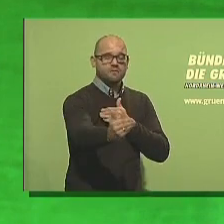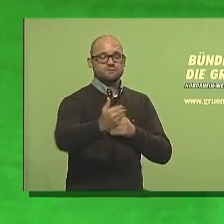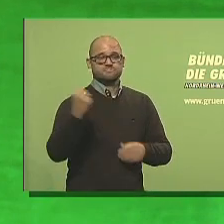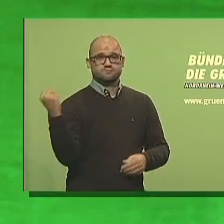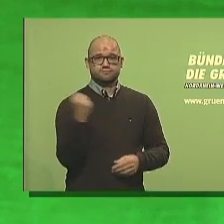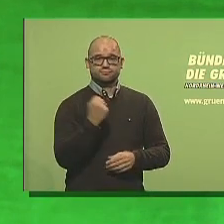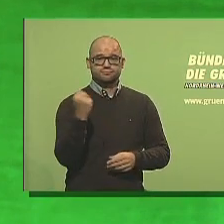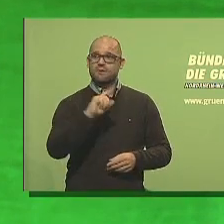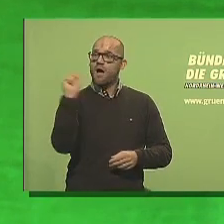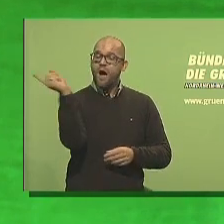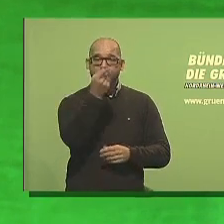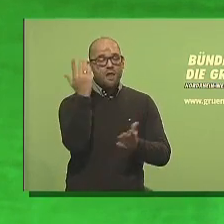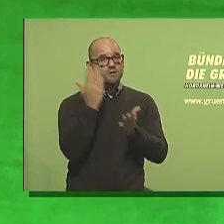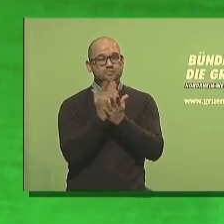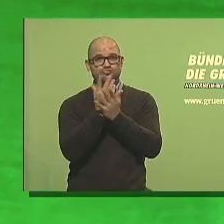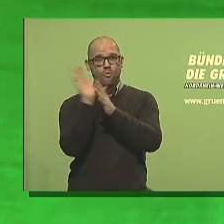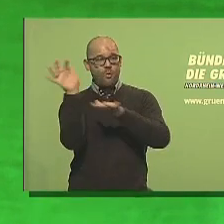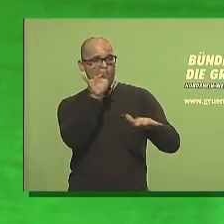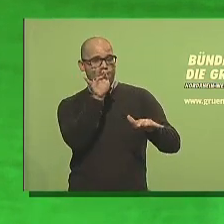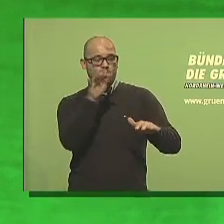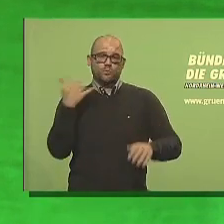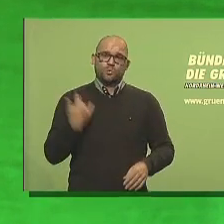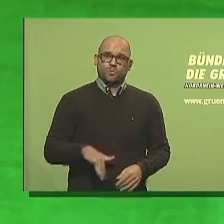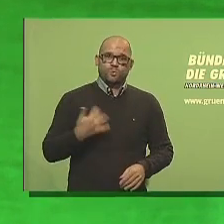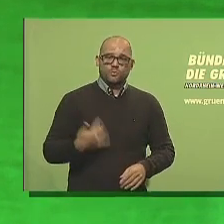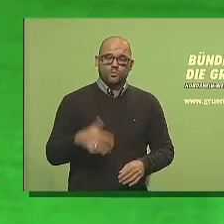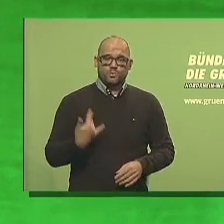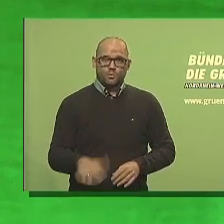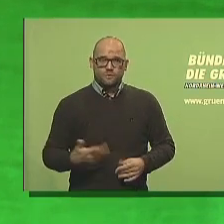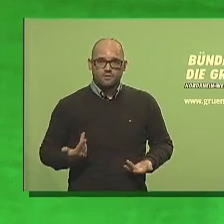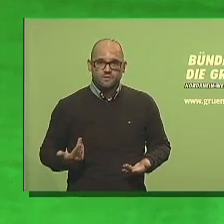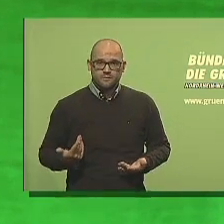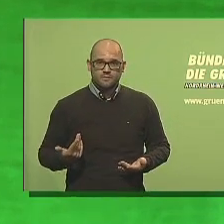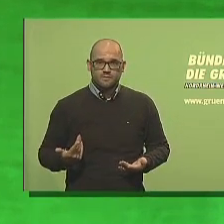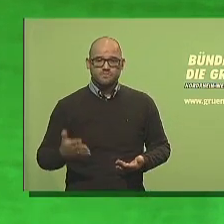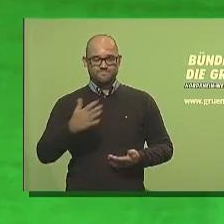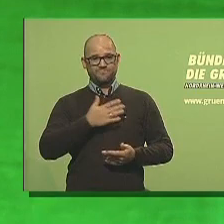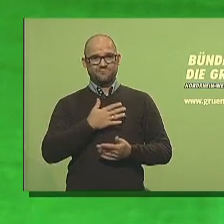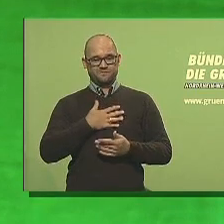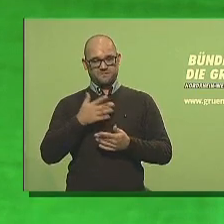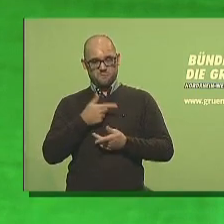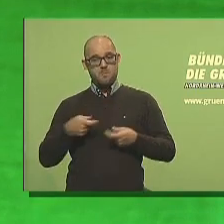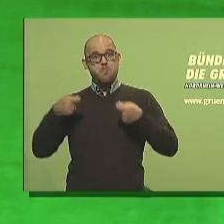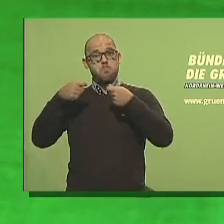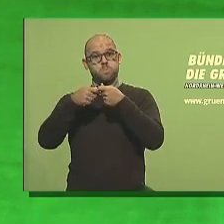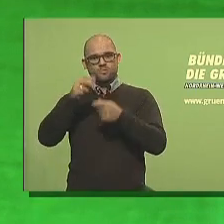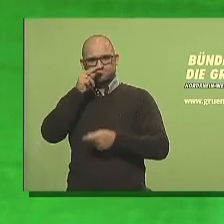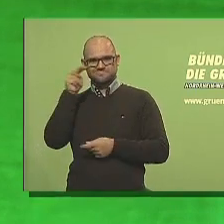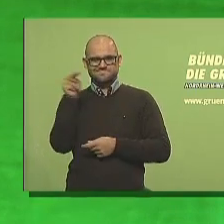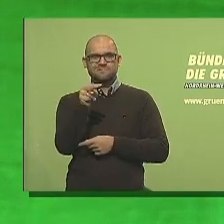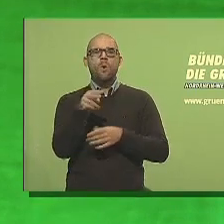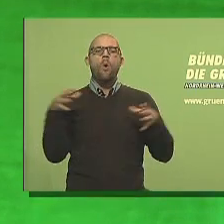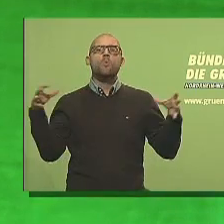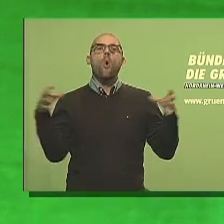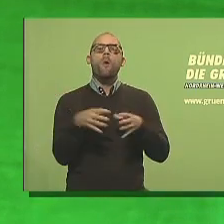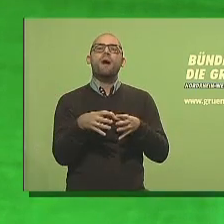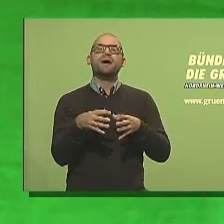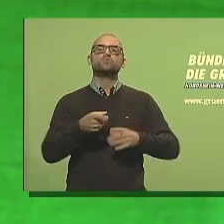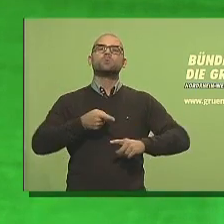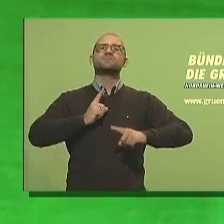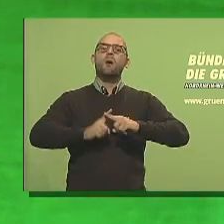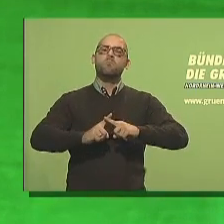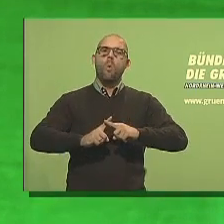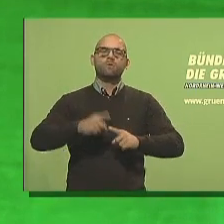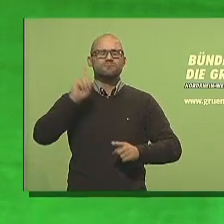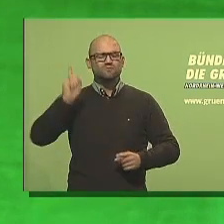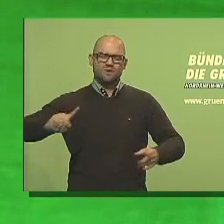ist zugleich mutig, liebe Freundinnen und Freunde. Und aus Bundessicht muss man sagen, das Kooperationsverbot muss endlich fallen,